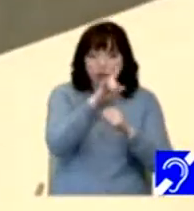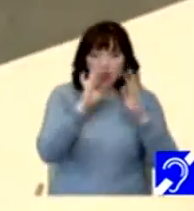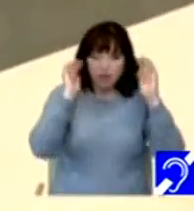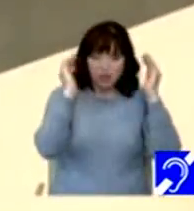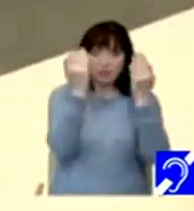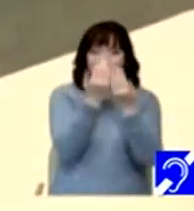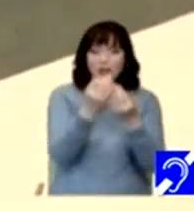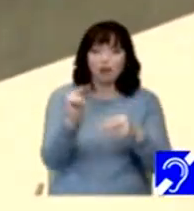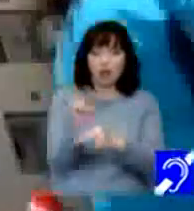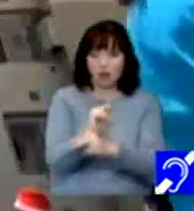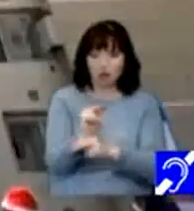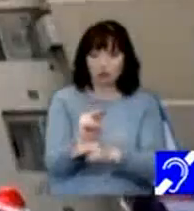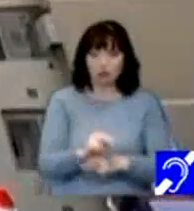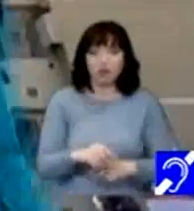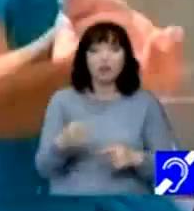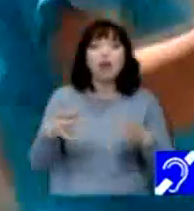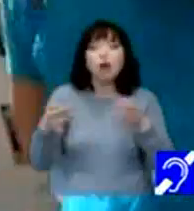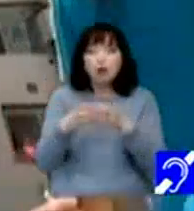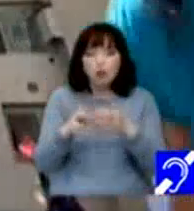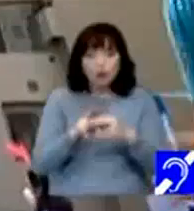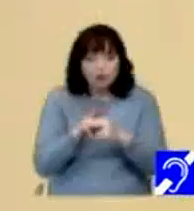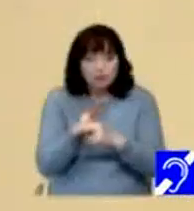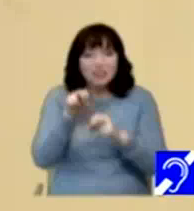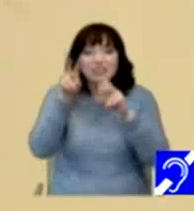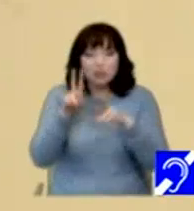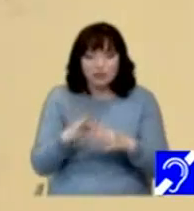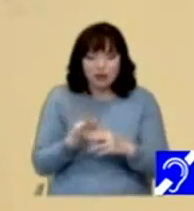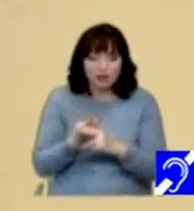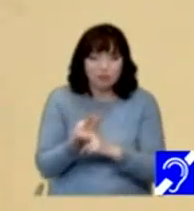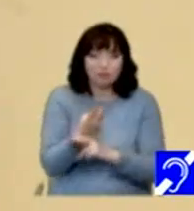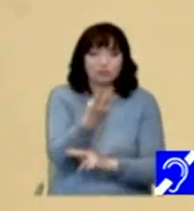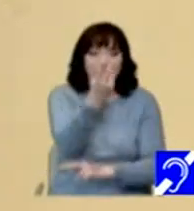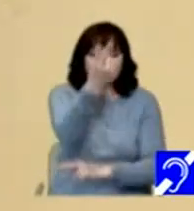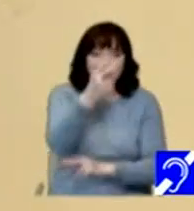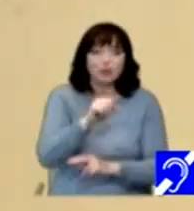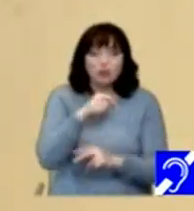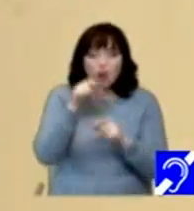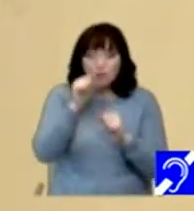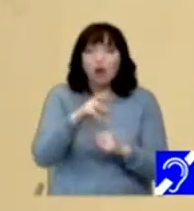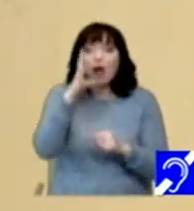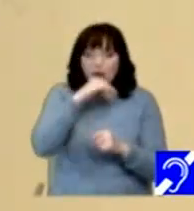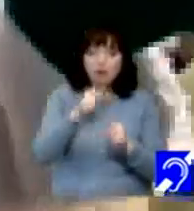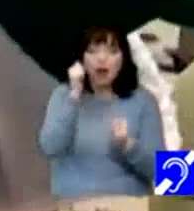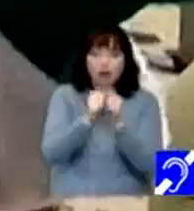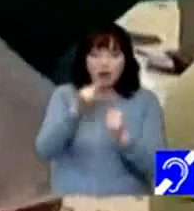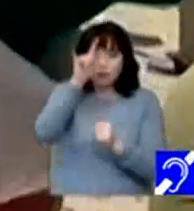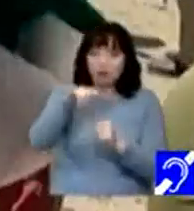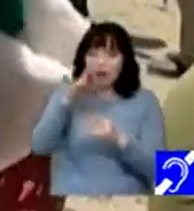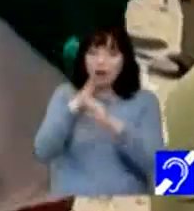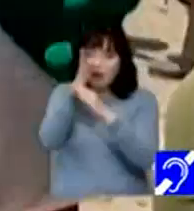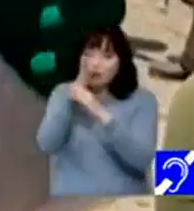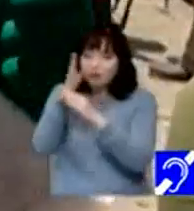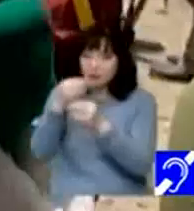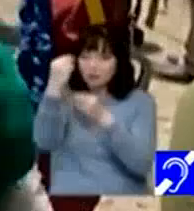de tratament. Echipele de intervenție au venit cu macarale speciale și moșul a avut grijă să treacă pe la toate ferestrele. Lo más importante